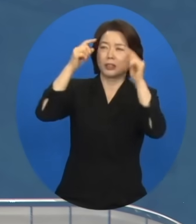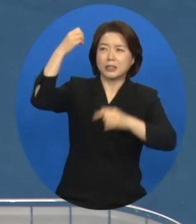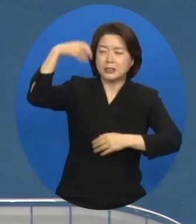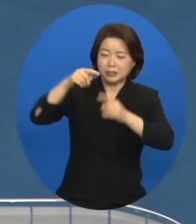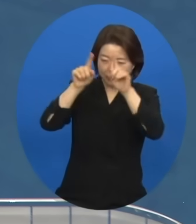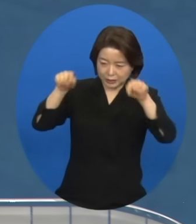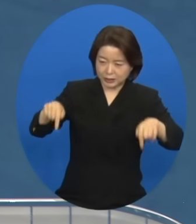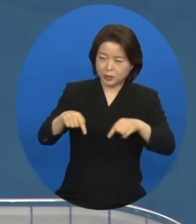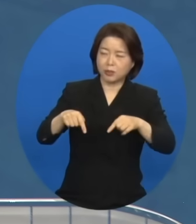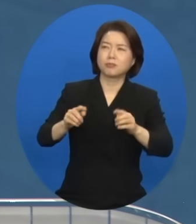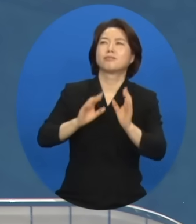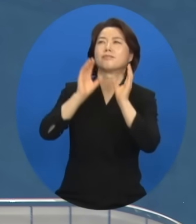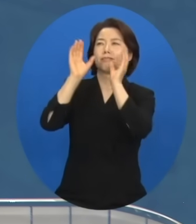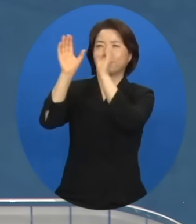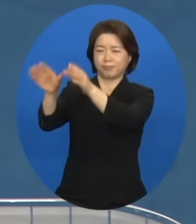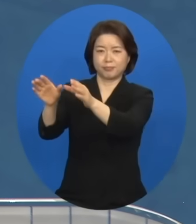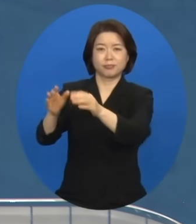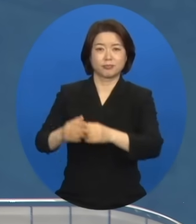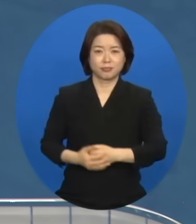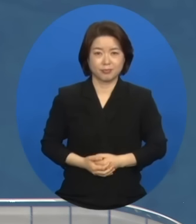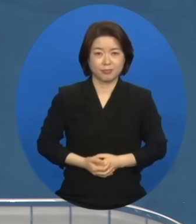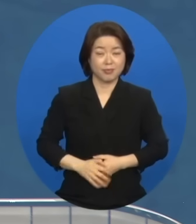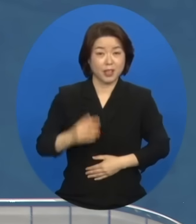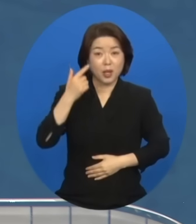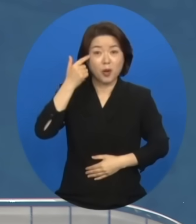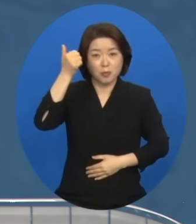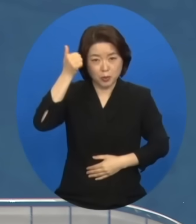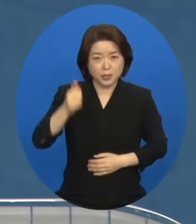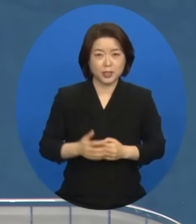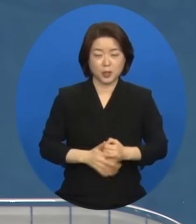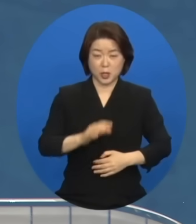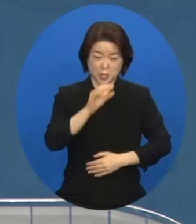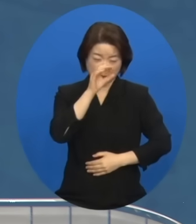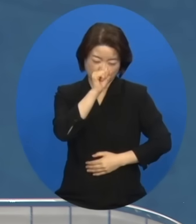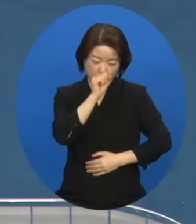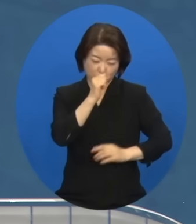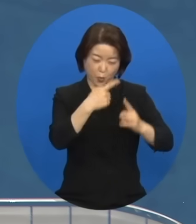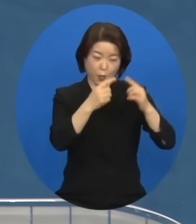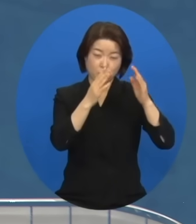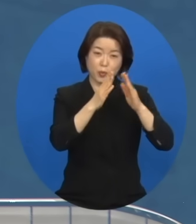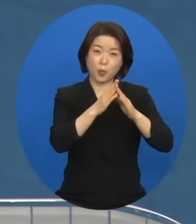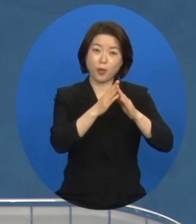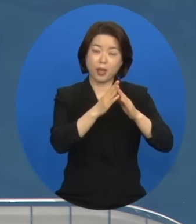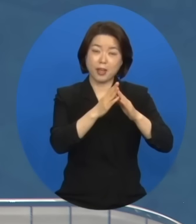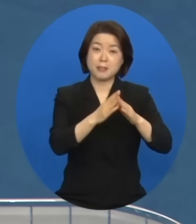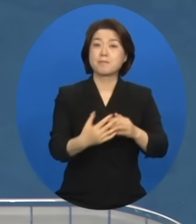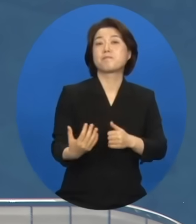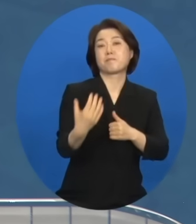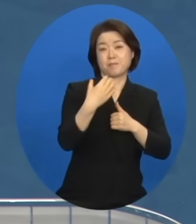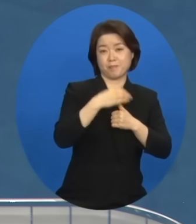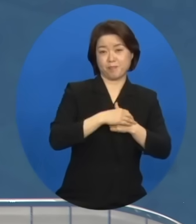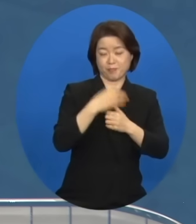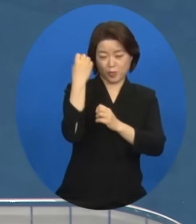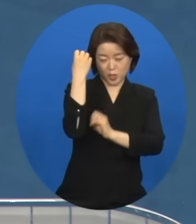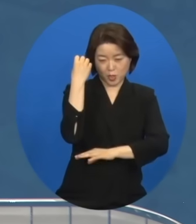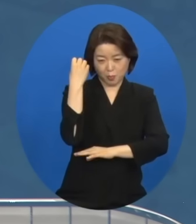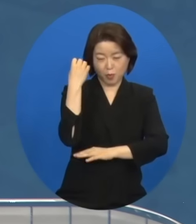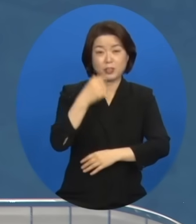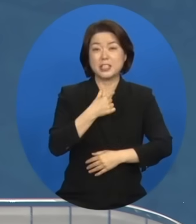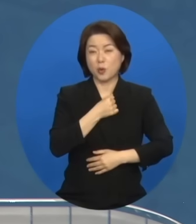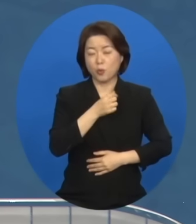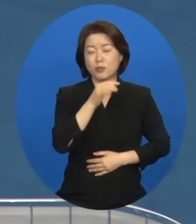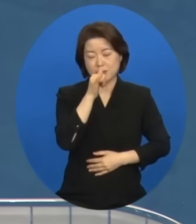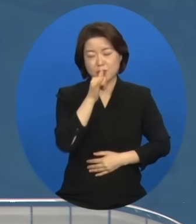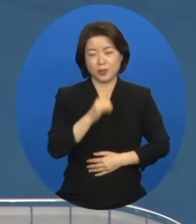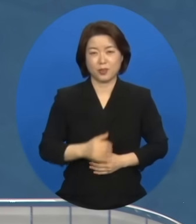했습니다. 목사도 아주 좋은 교회 가서 목회하고 싶은 본능적인 욕구가